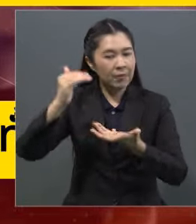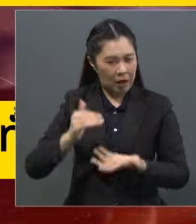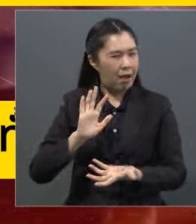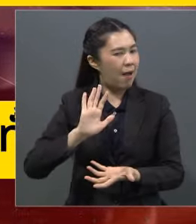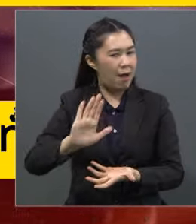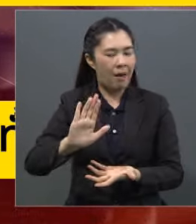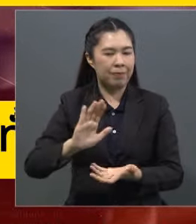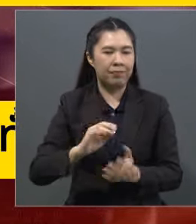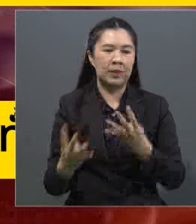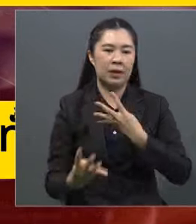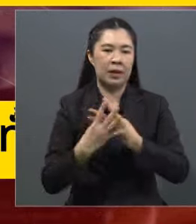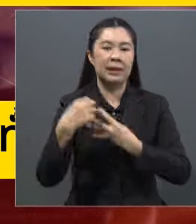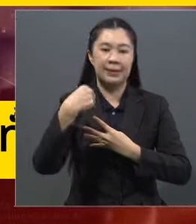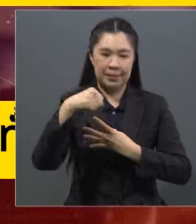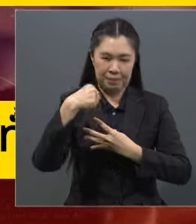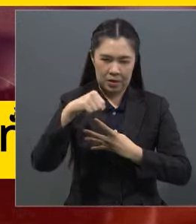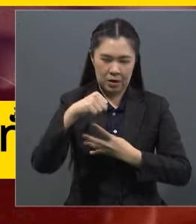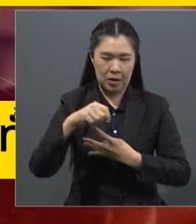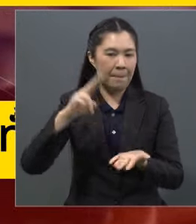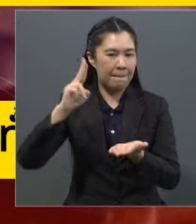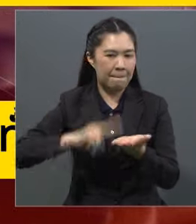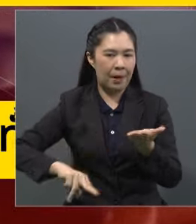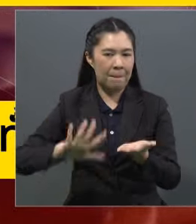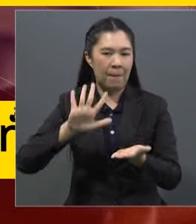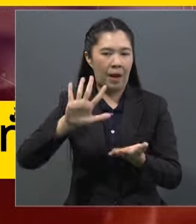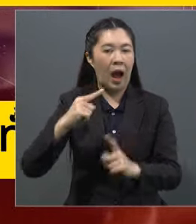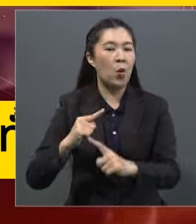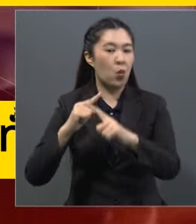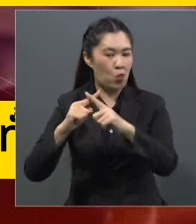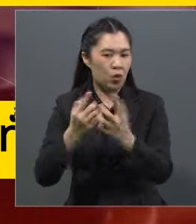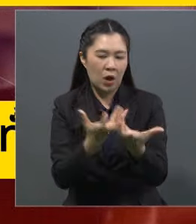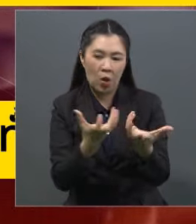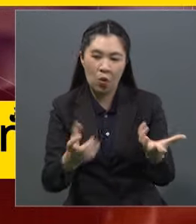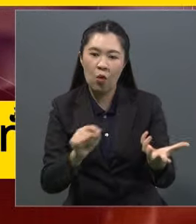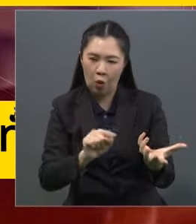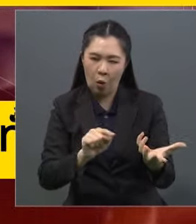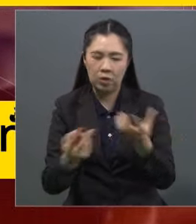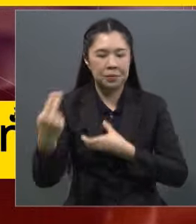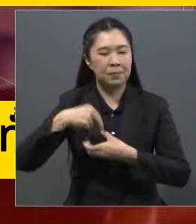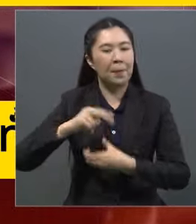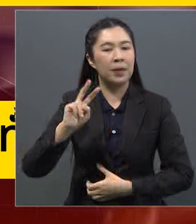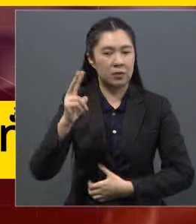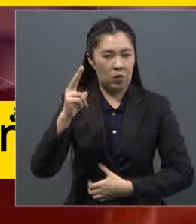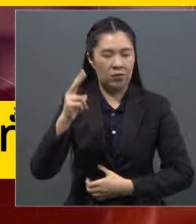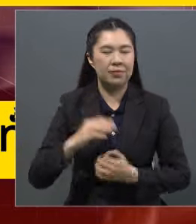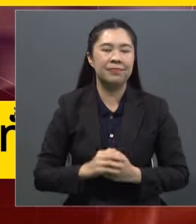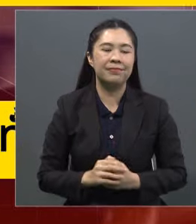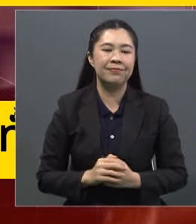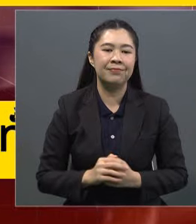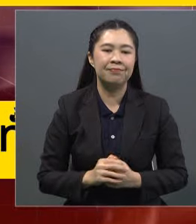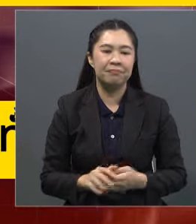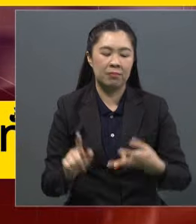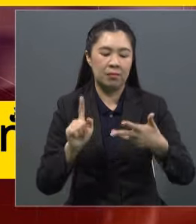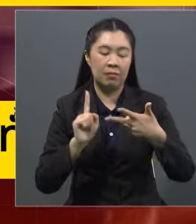มีโทษจำคุกไม่เกิน10ปีหรือปรับเป็นเงิน5เท่าของราคาสินค้าหรือทั้งจำทั้งปรับนะครับแล้วก็มี